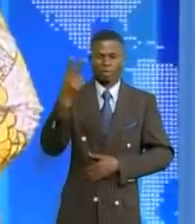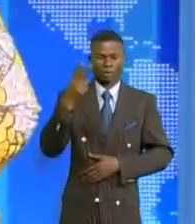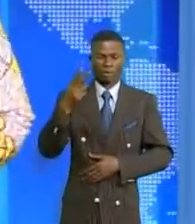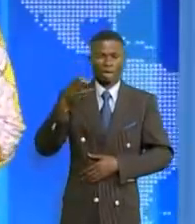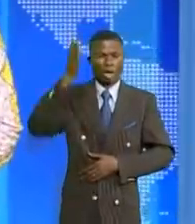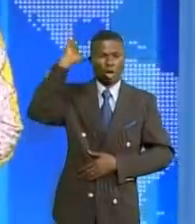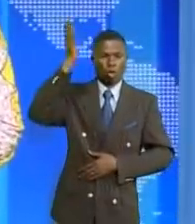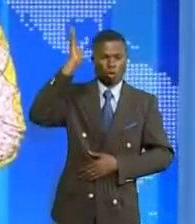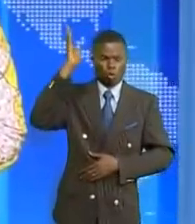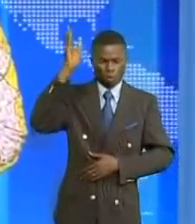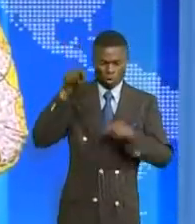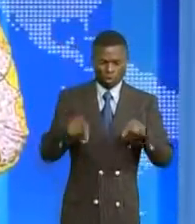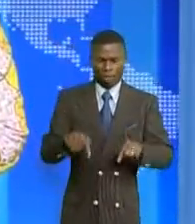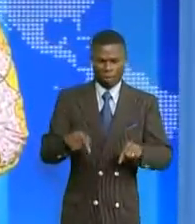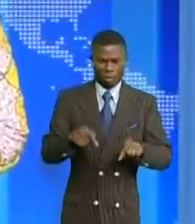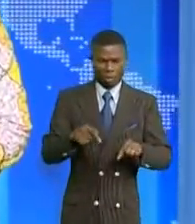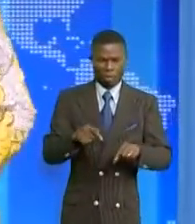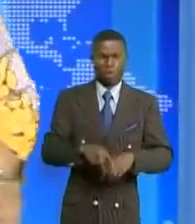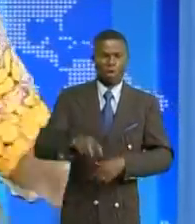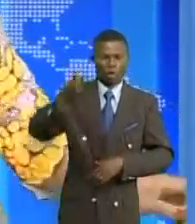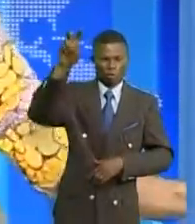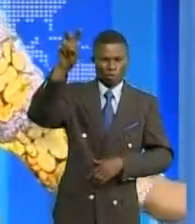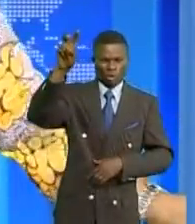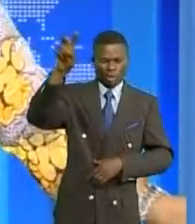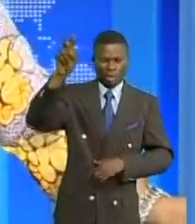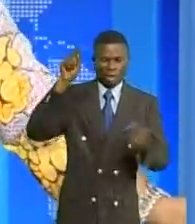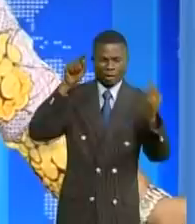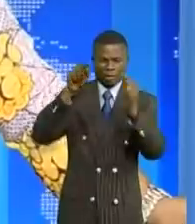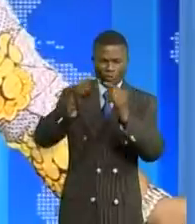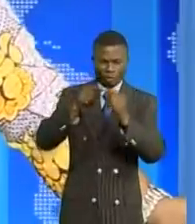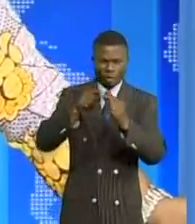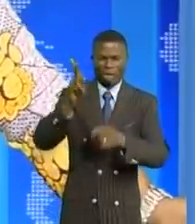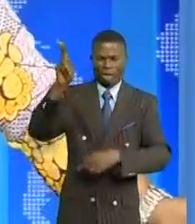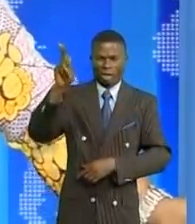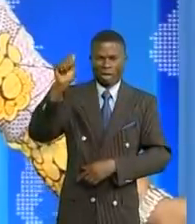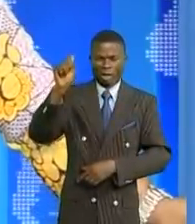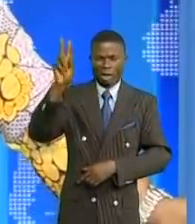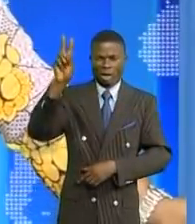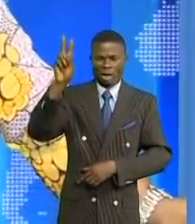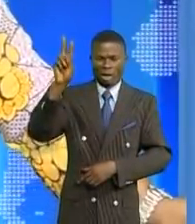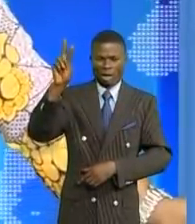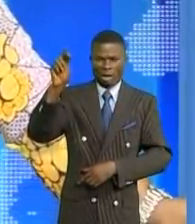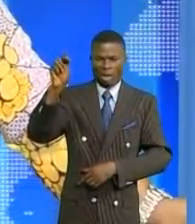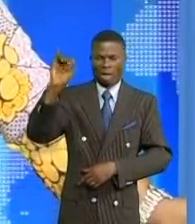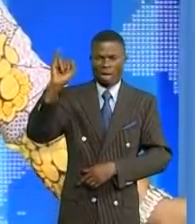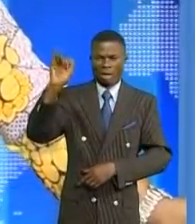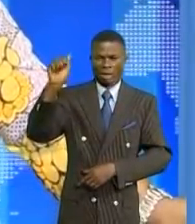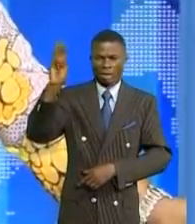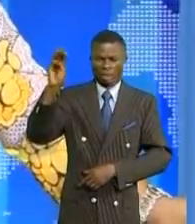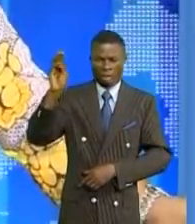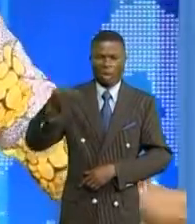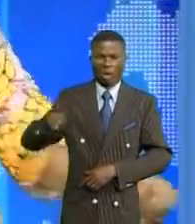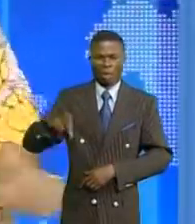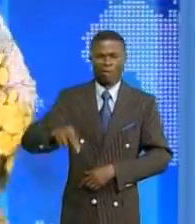communément appelés kuluna ont quitté kinshasa ce matin pour kanyama kcc dans la province du haut lomami ces bandits qui